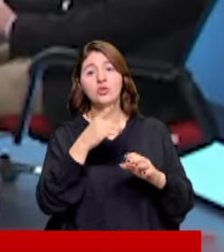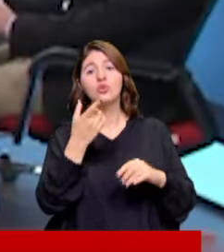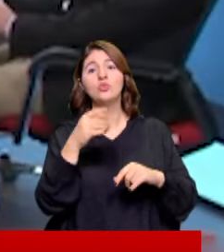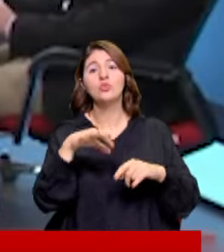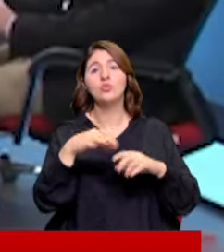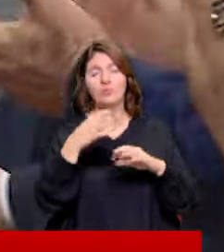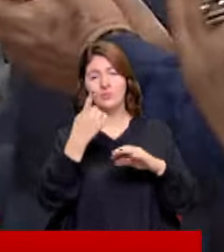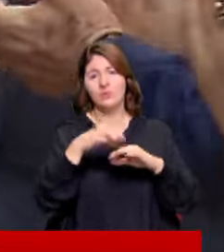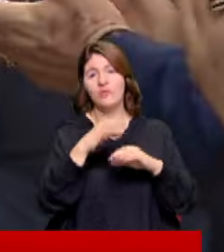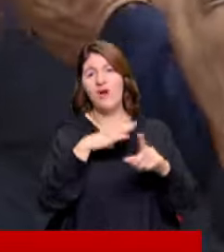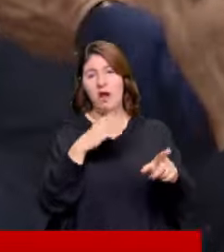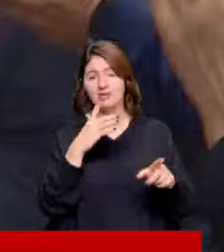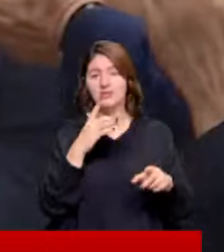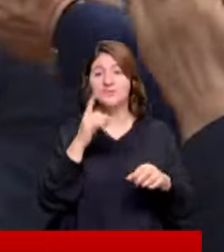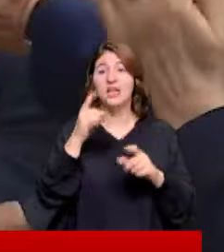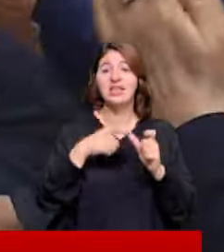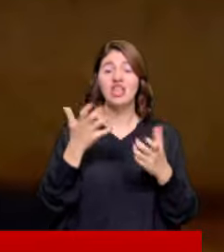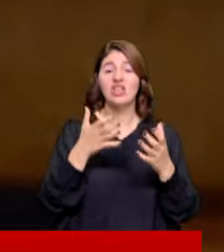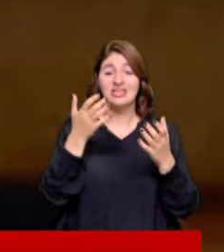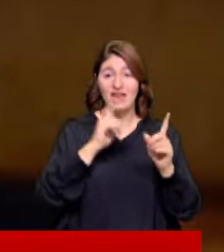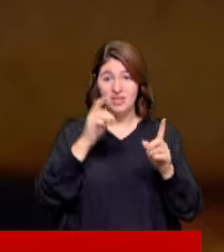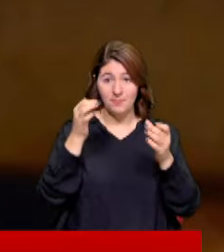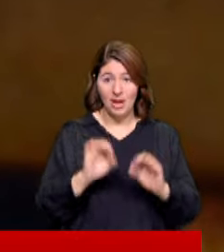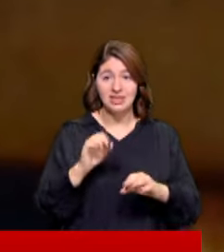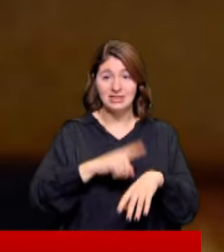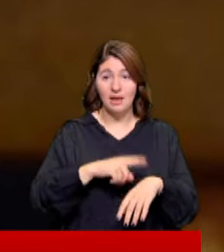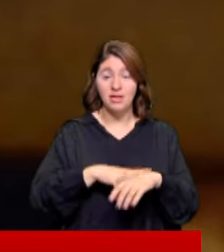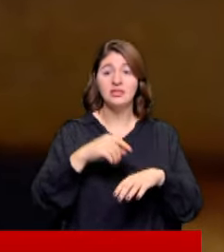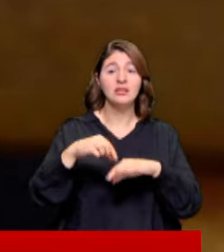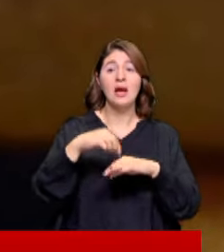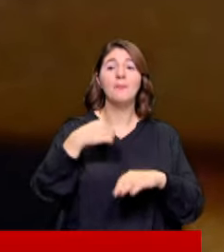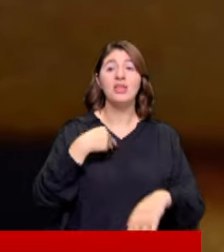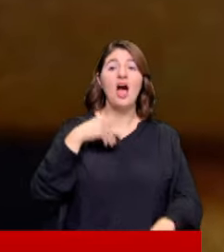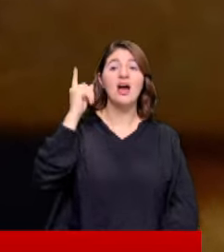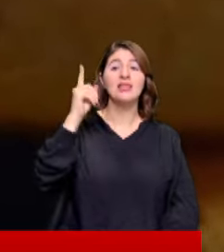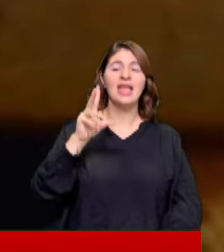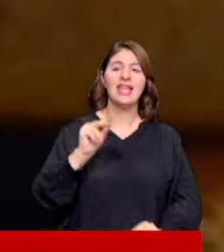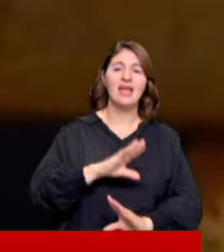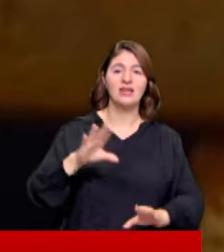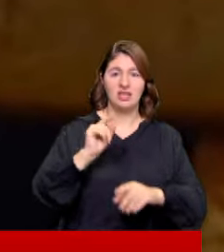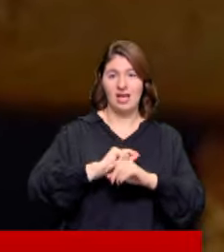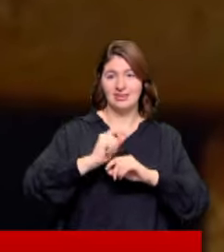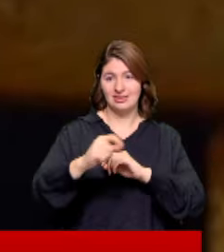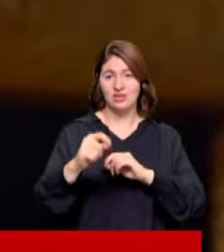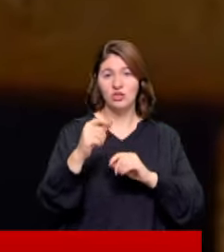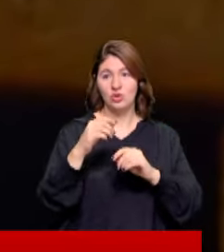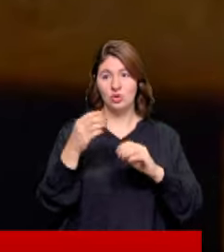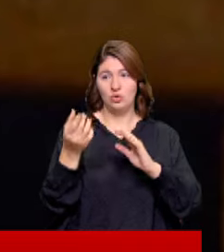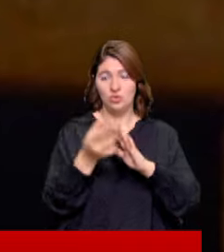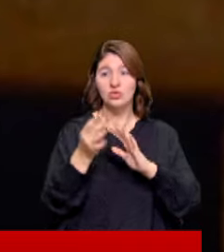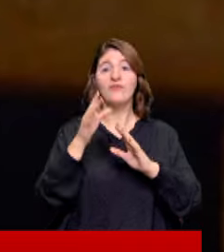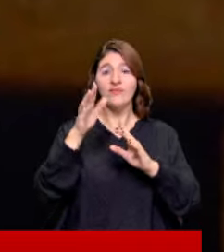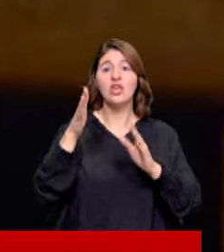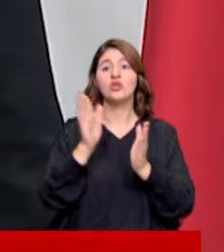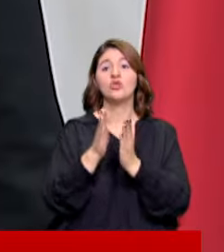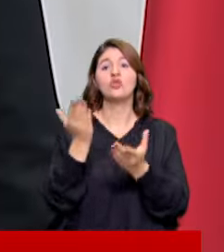mesajı vardı. Yine Sinan Ateş davasının başladığı süreçte parmağında "Bana Allah yeter" yazılı yüzük, elinin altındaki dosya